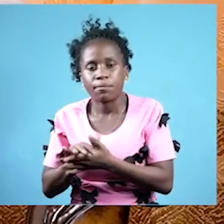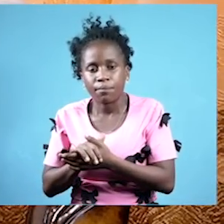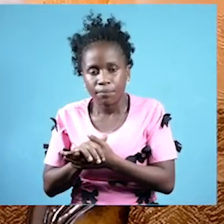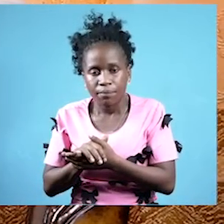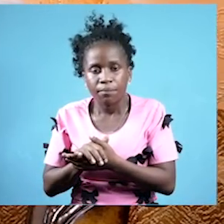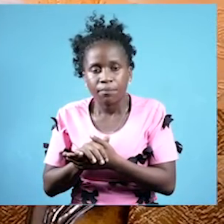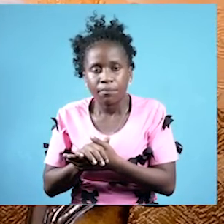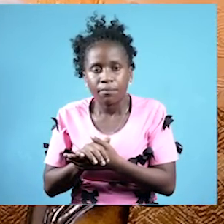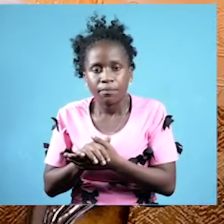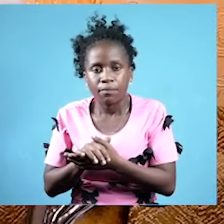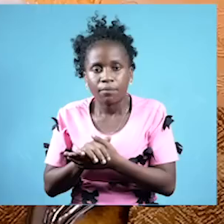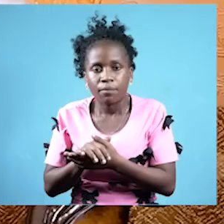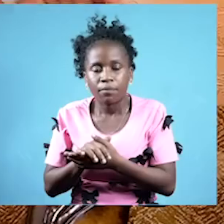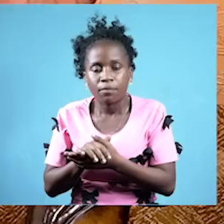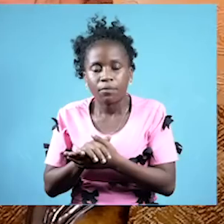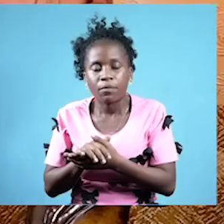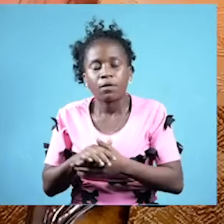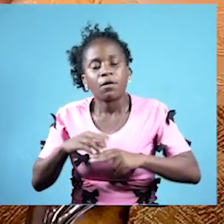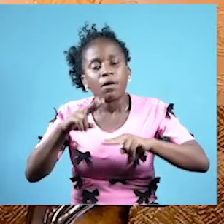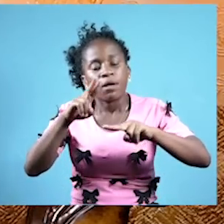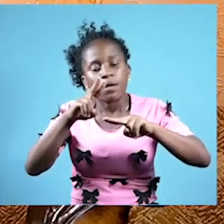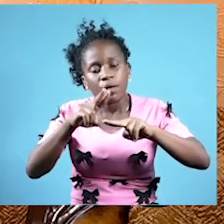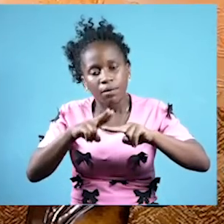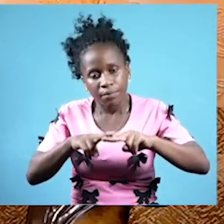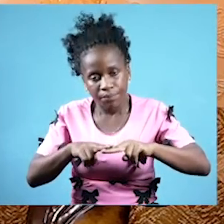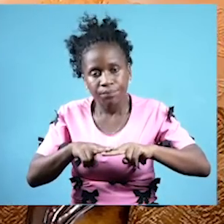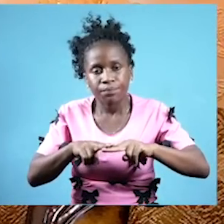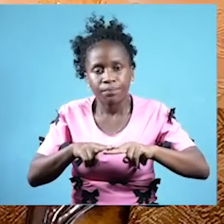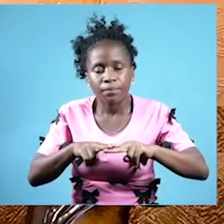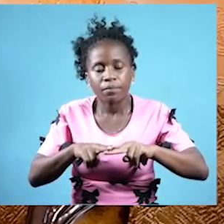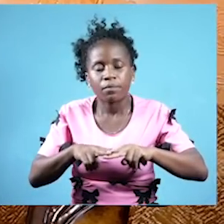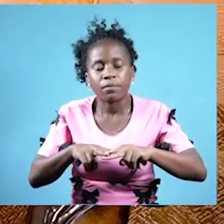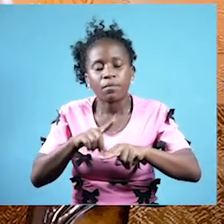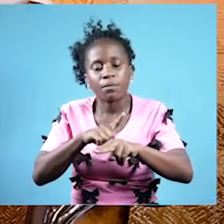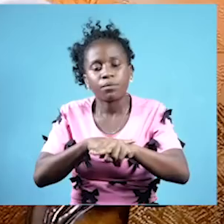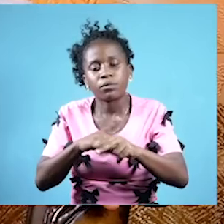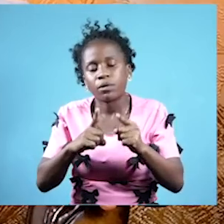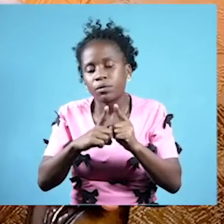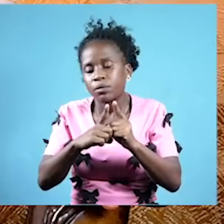alikaa kipindi kirefu, wanasema sijui miezi mitano au sita,